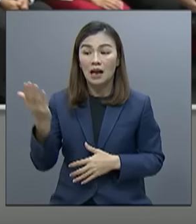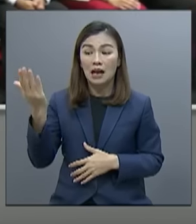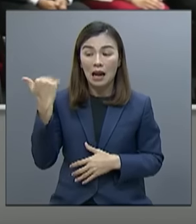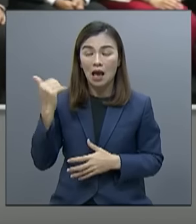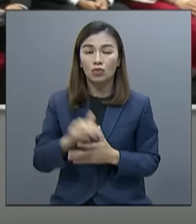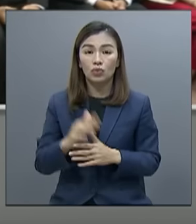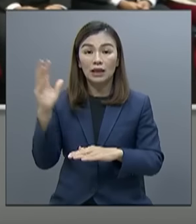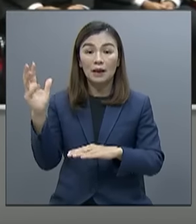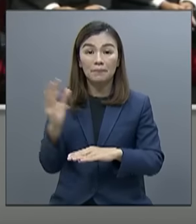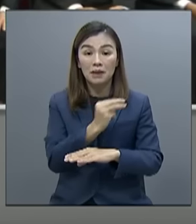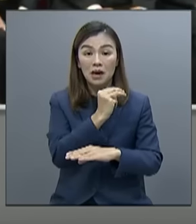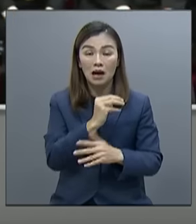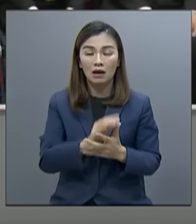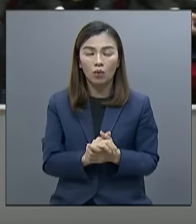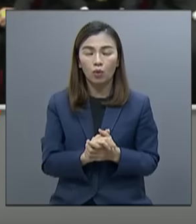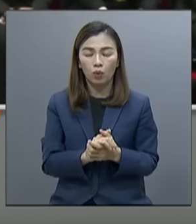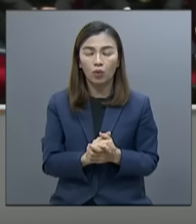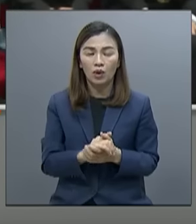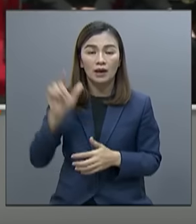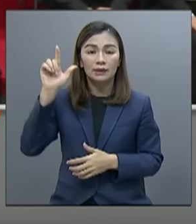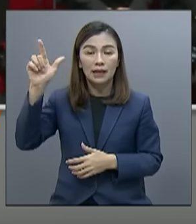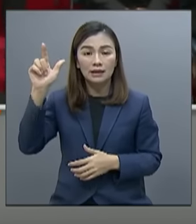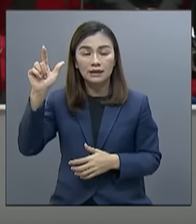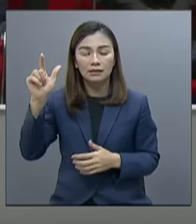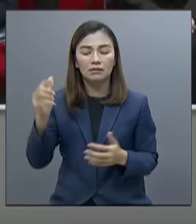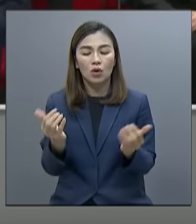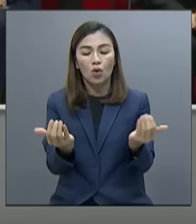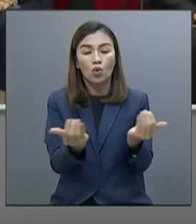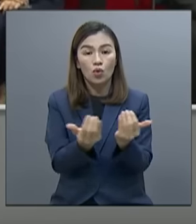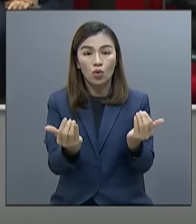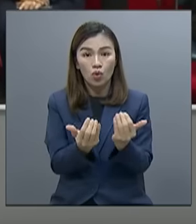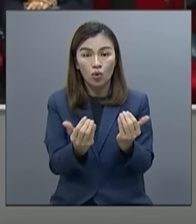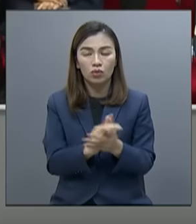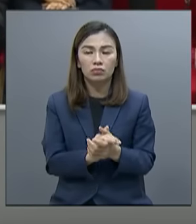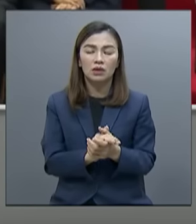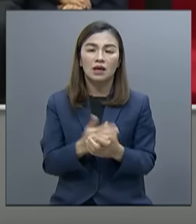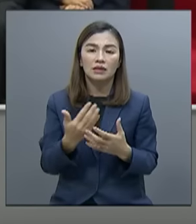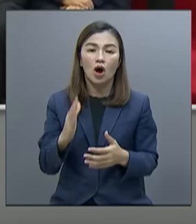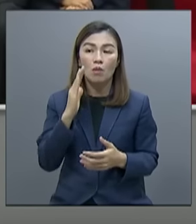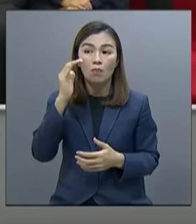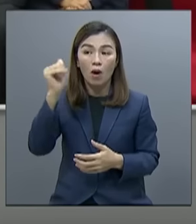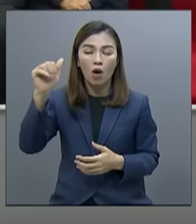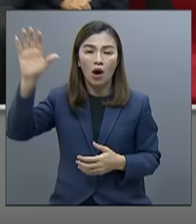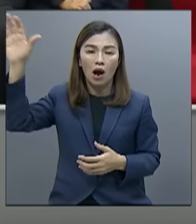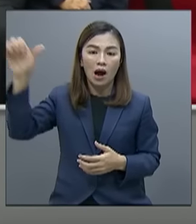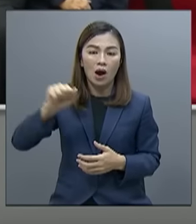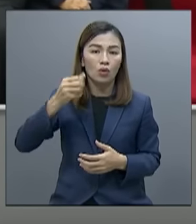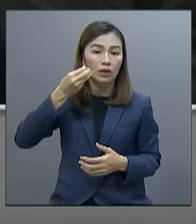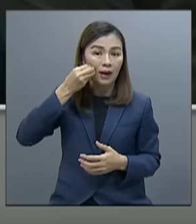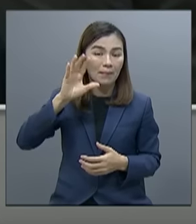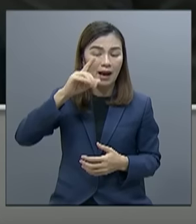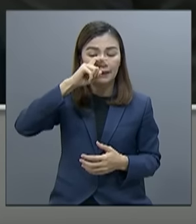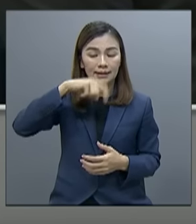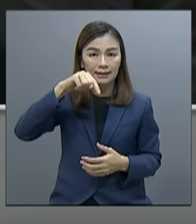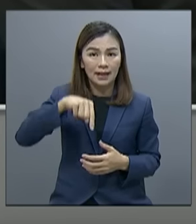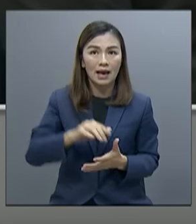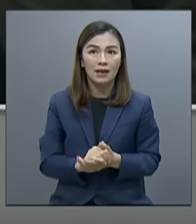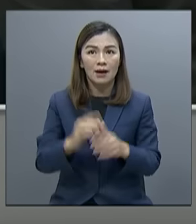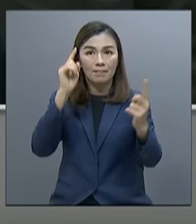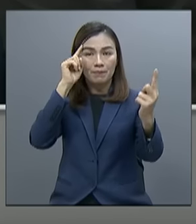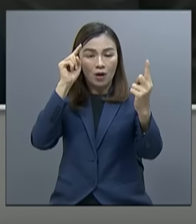เป็นลูกสาวของคุณทักษิณการนำคุณพ่อกลับบ้านอันนี้เป็นเป้าที่ทั้งตัวของคุณแพทองธารเ